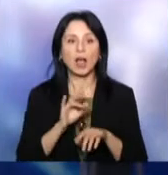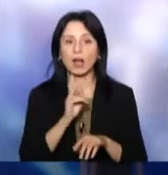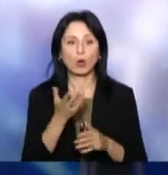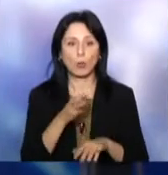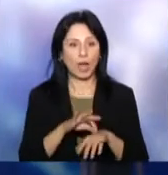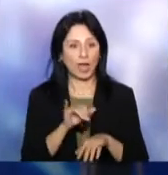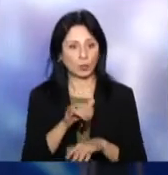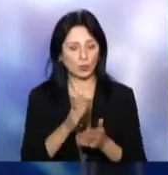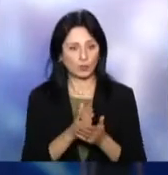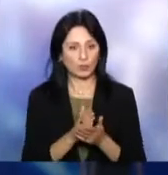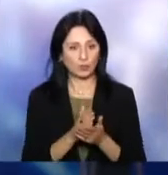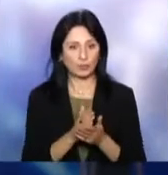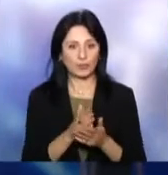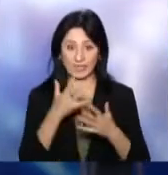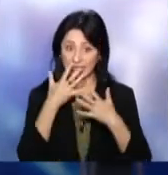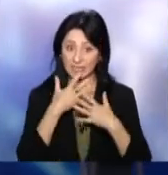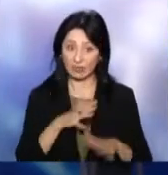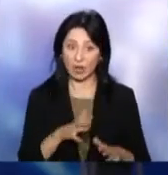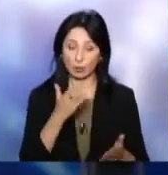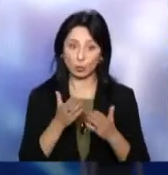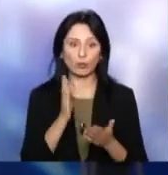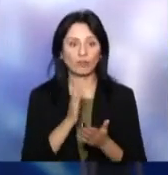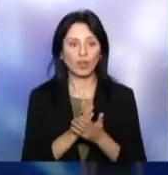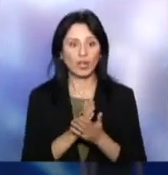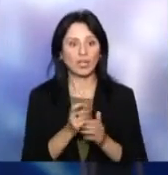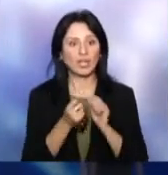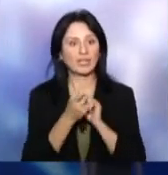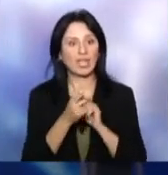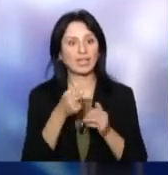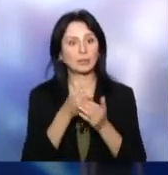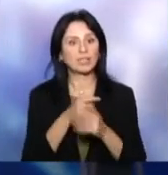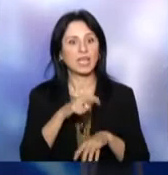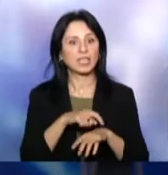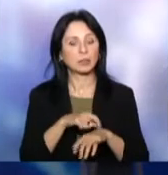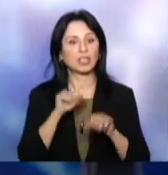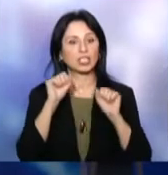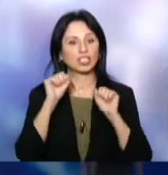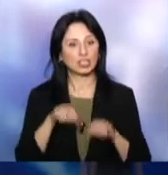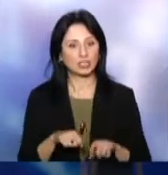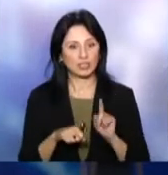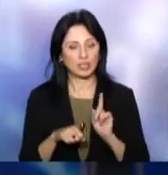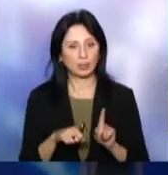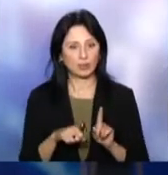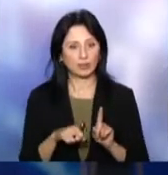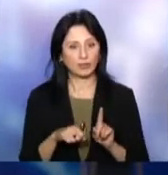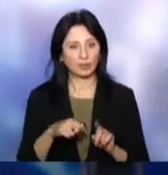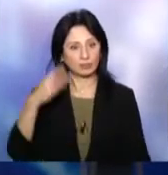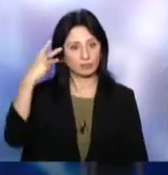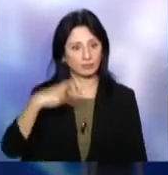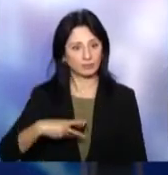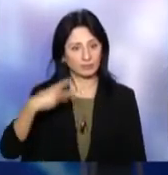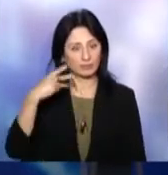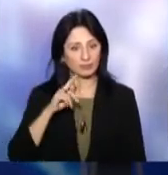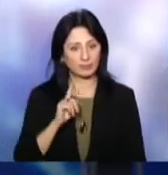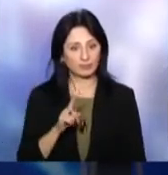უნდა ზღვის სანაპიროზე თუ ვართ, 11 საათამდე შესაძლებელია, ესე ვთქვათ, მზის